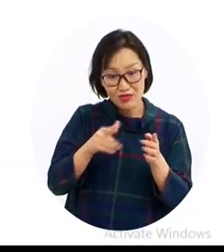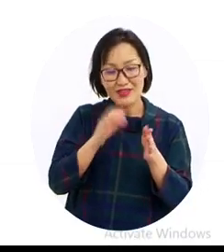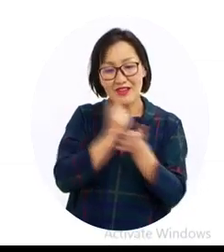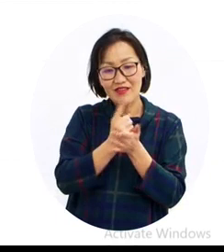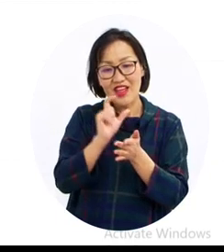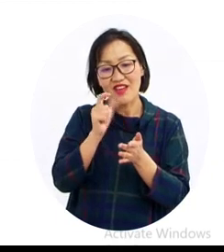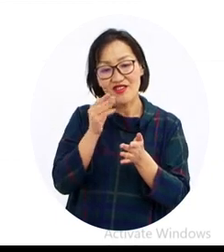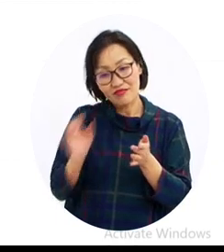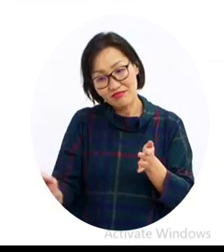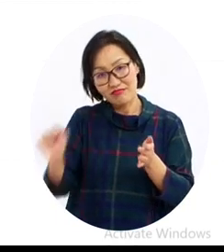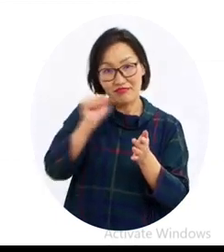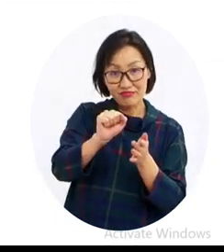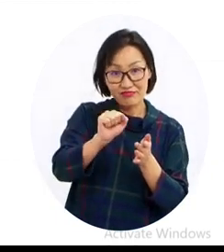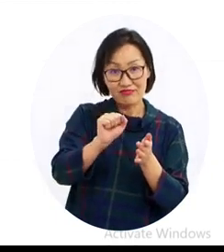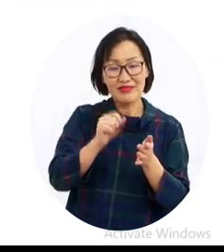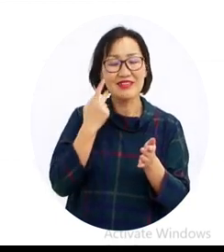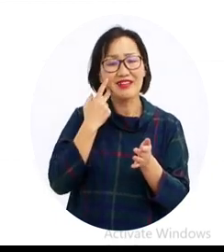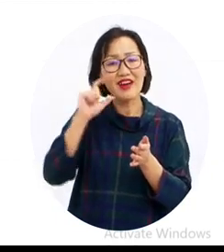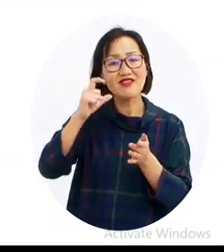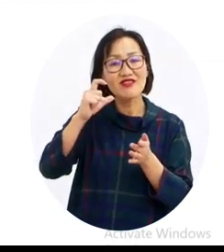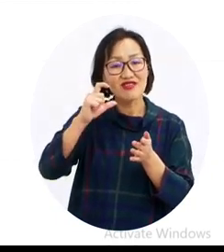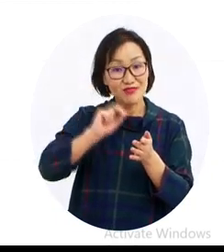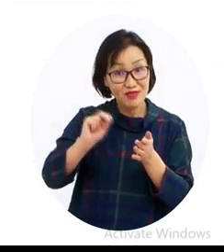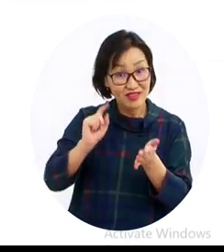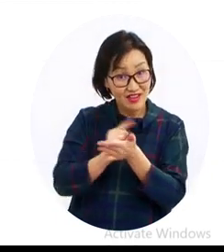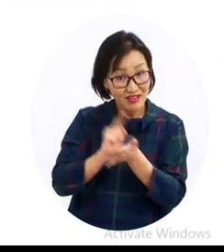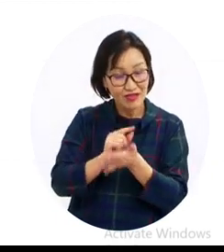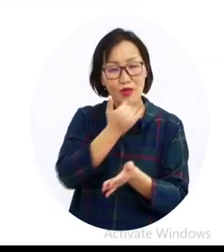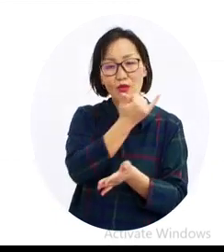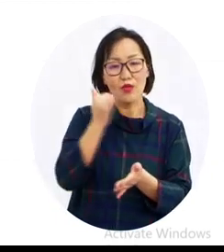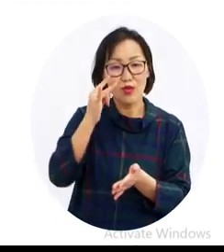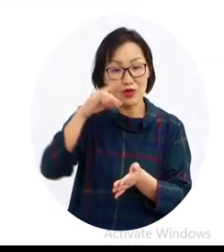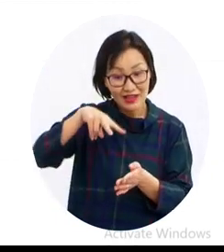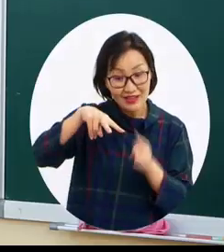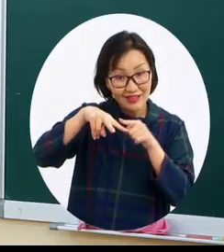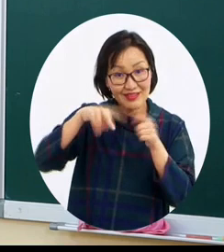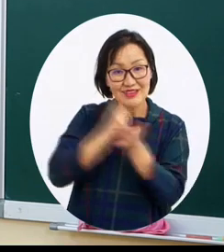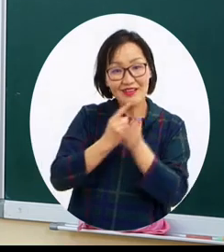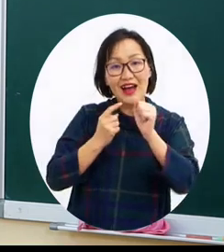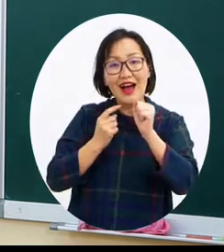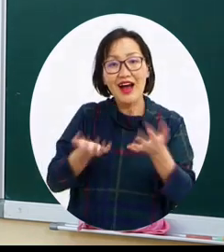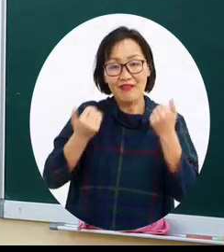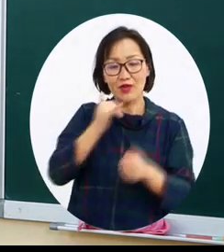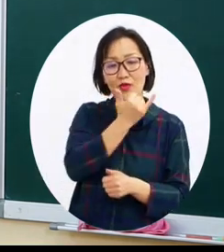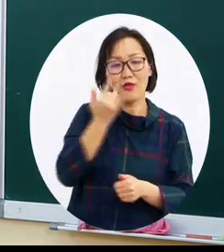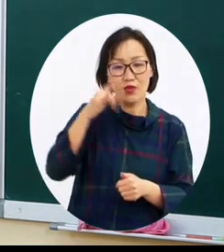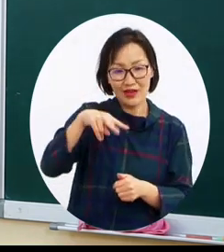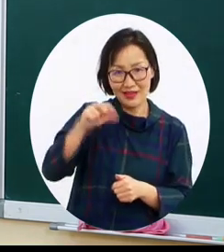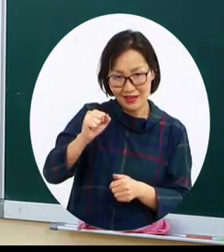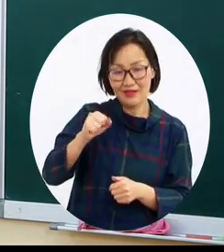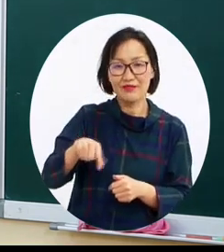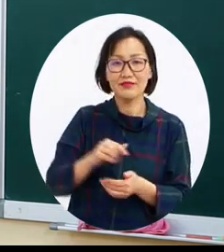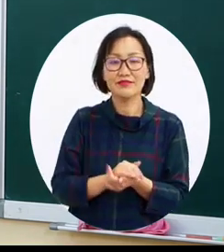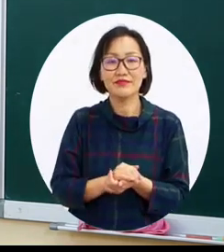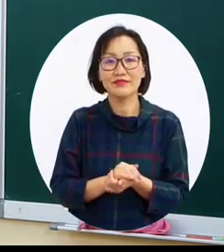маань ямагт ихшигтэй бичигддэг учраас тийм ээ уурал. За мөн нэр үгэндээр шууд үлийн нөхцөл залгадаггүй.